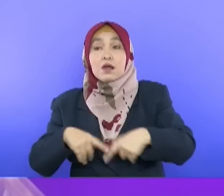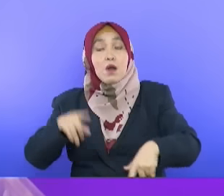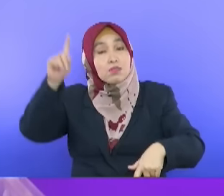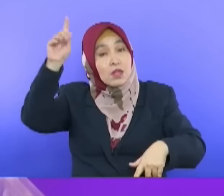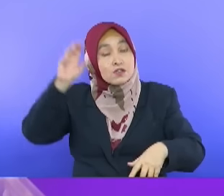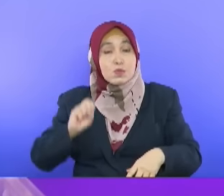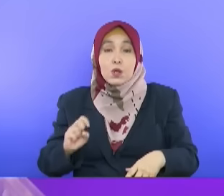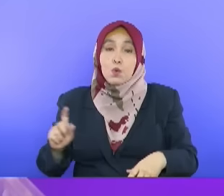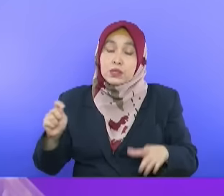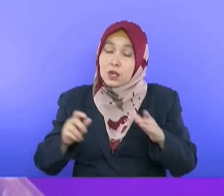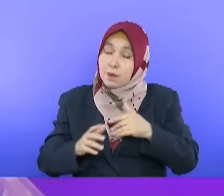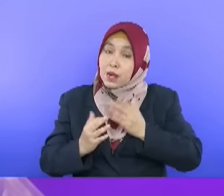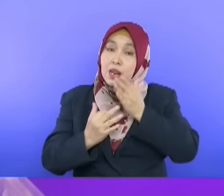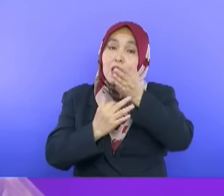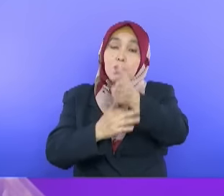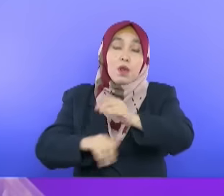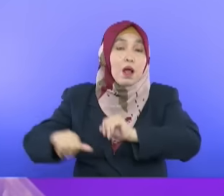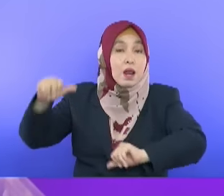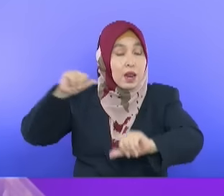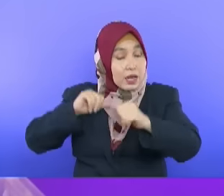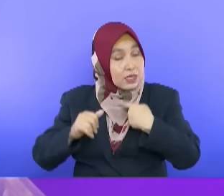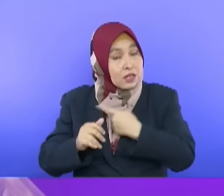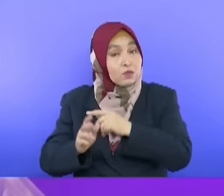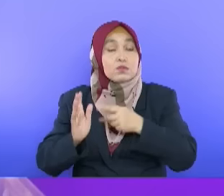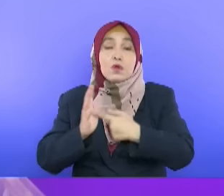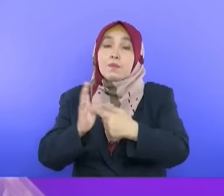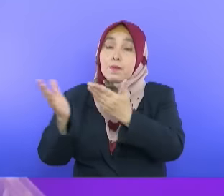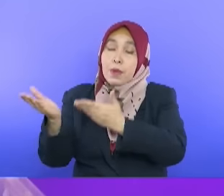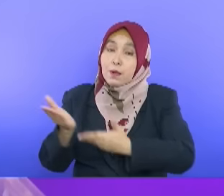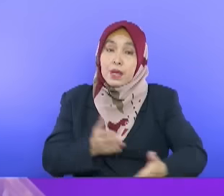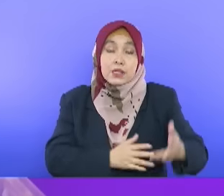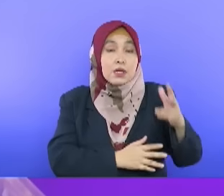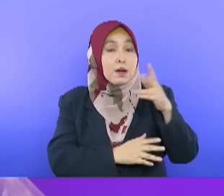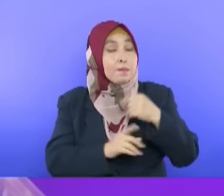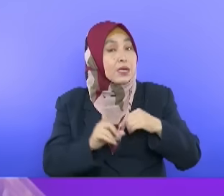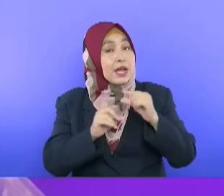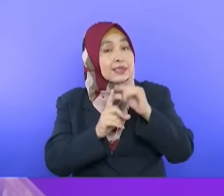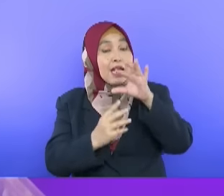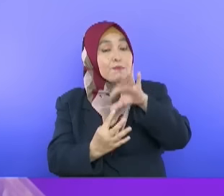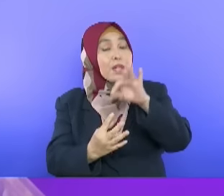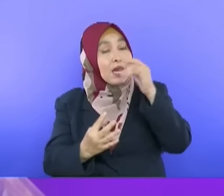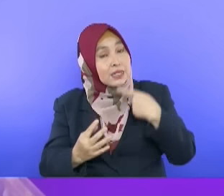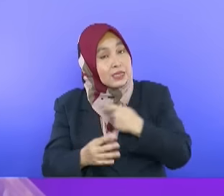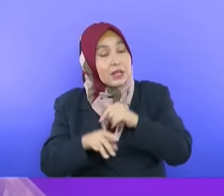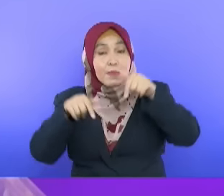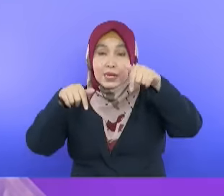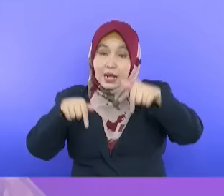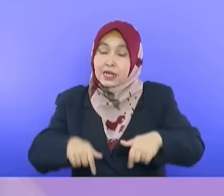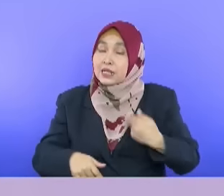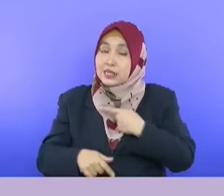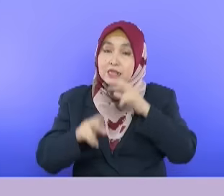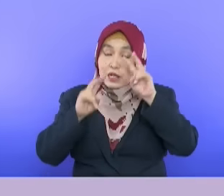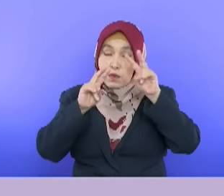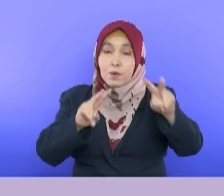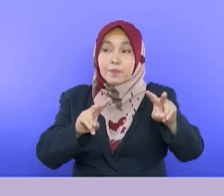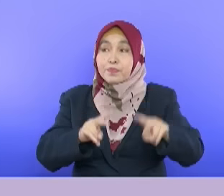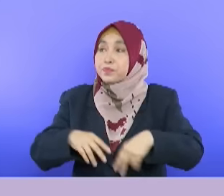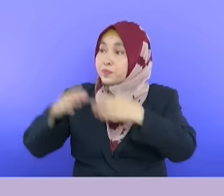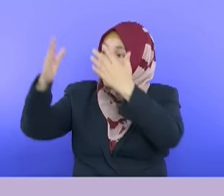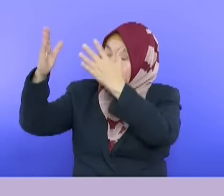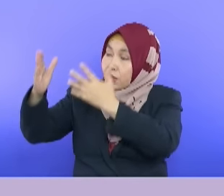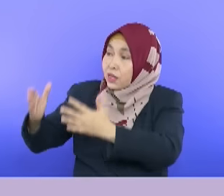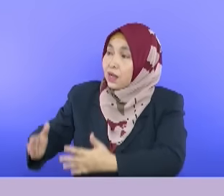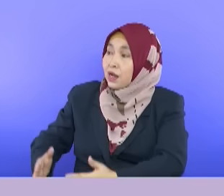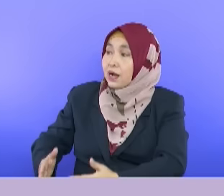Subhanahu Wa Ta'ala melalui akhlak yang kita tunjukkan membawa kepada perkataan pilihan kita pada hari ini kita saksikan yaitu